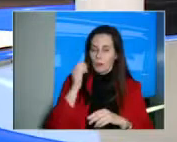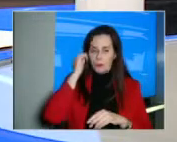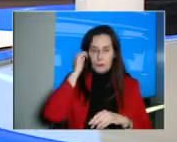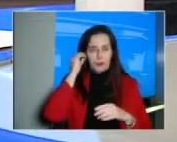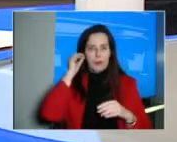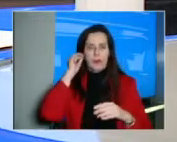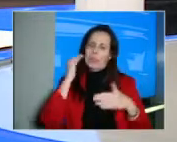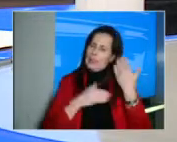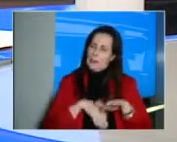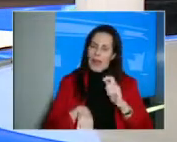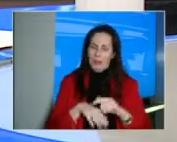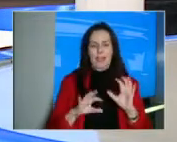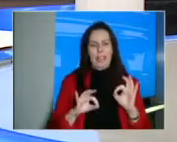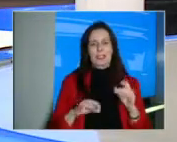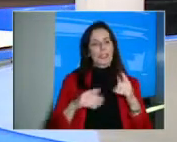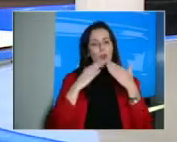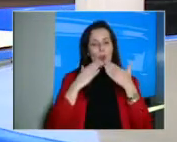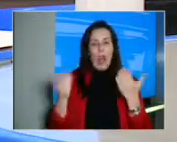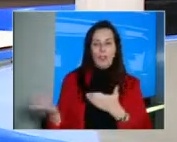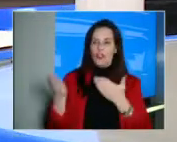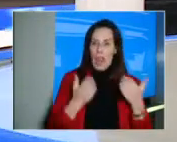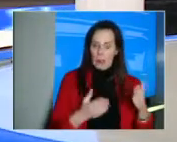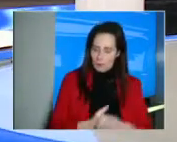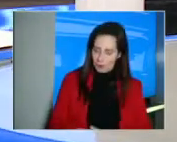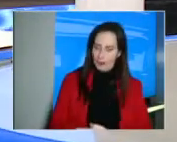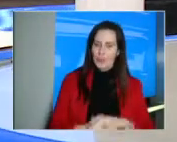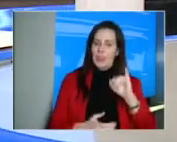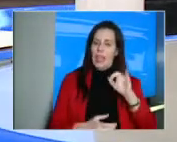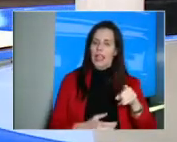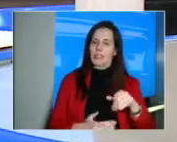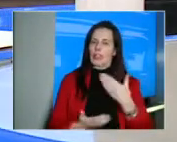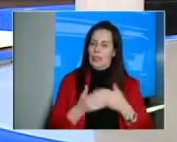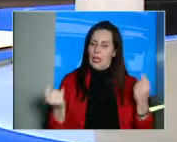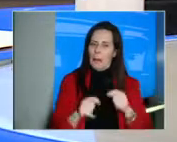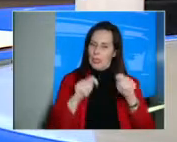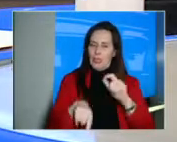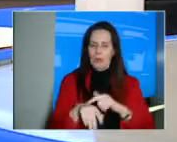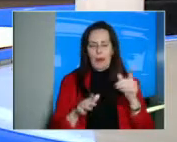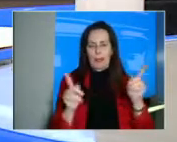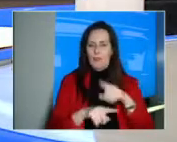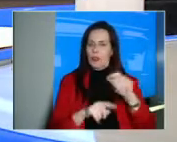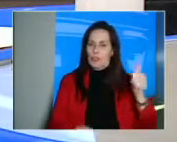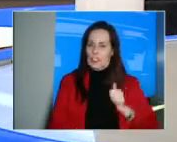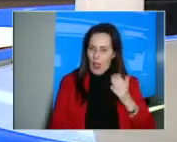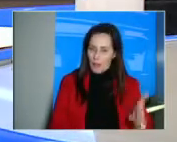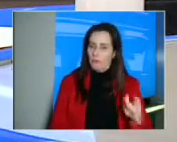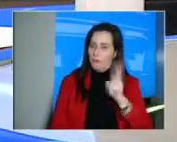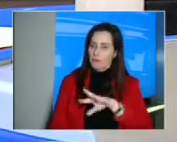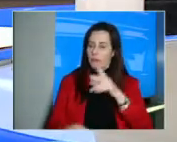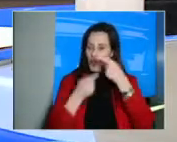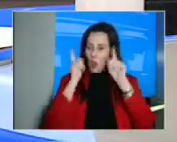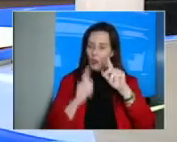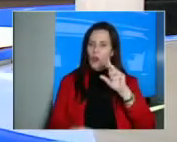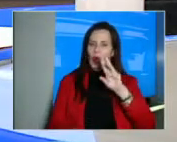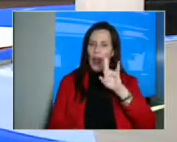לצערי נגמר לנו הזמן, אז אני אצטרך להודות לשניכם. יחזקאל שטייצר, יוזם קמפיין הגיע הזמן לביטול גיוס החובה, ודוקטור ששון